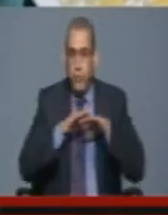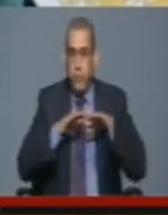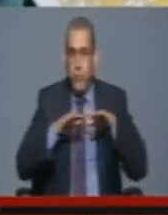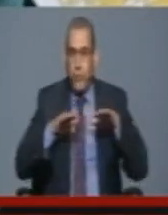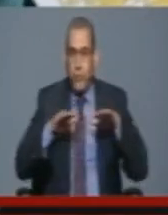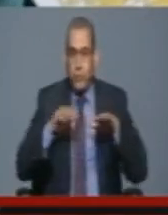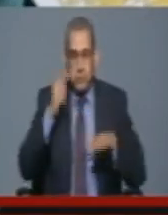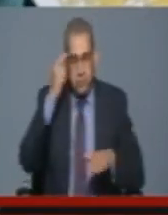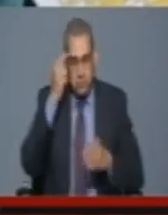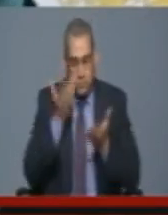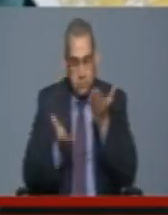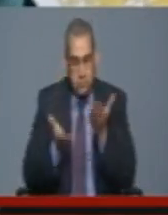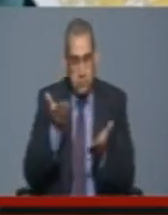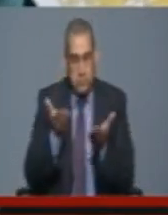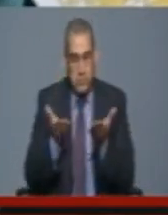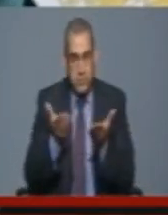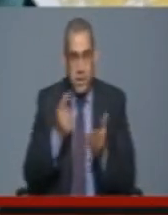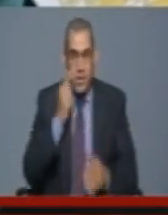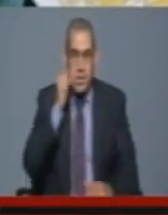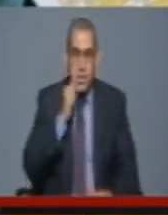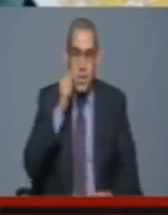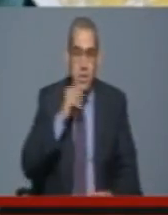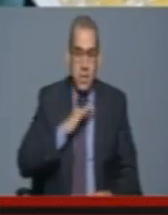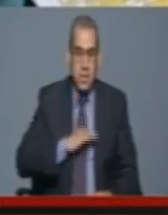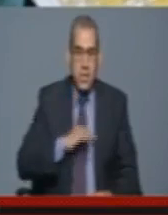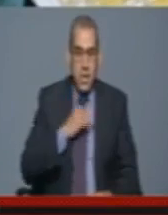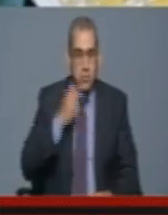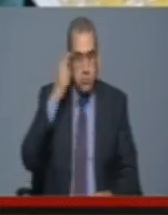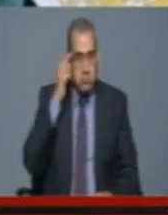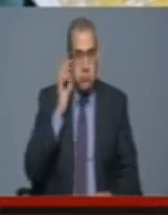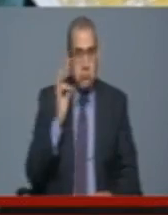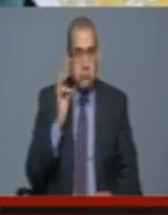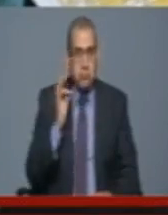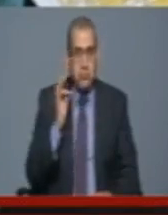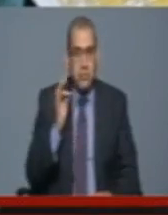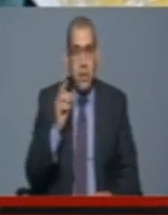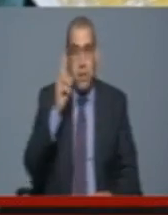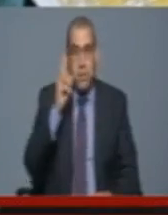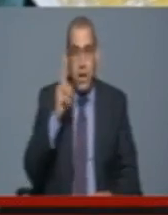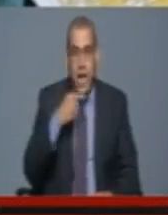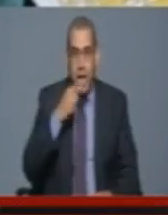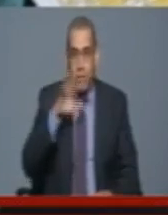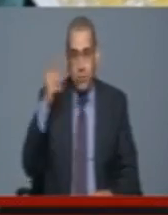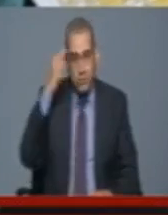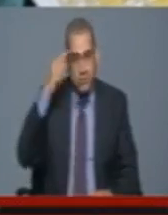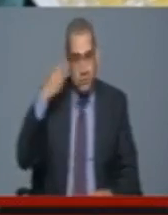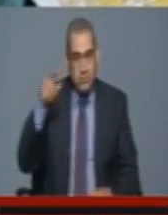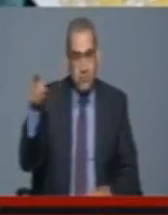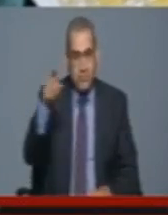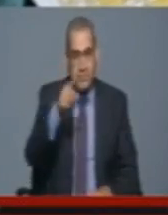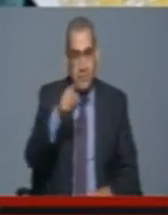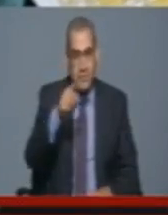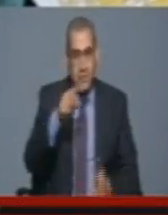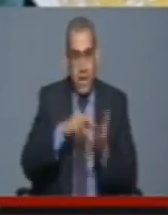وبحكمة وبصبر وبتعقل، بس ما حدش يتصور أبدا إن ده